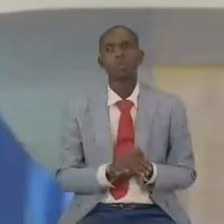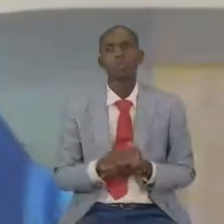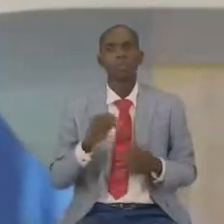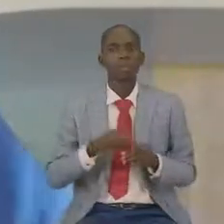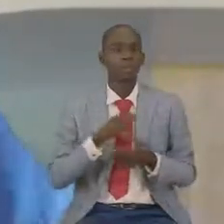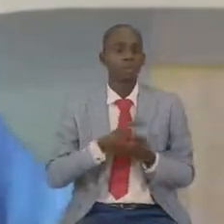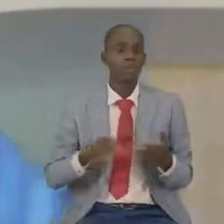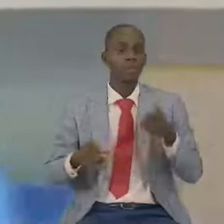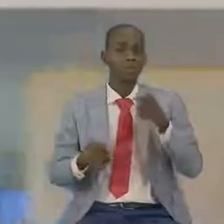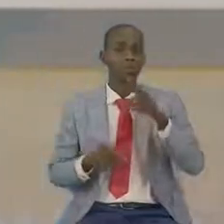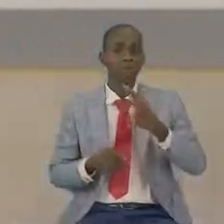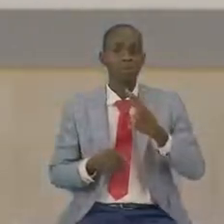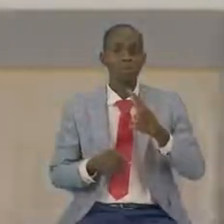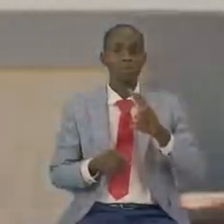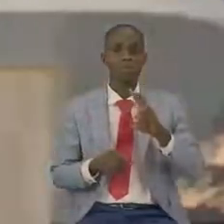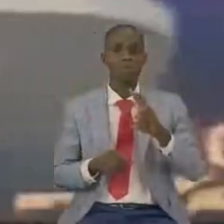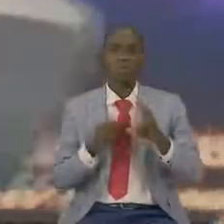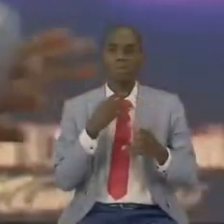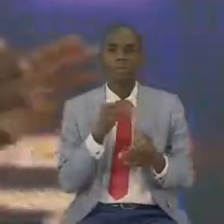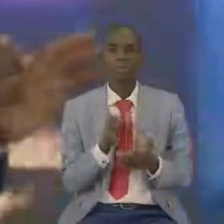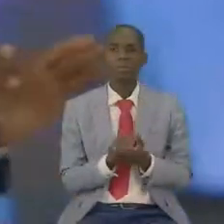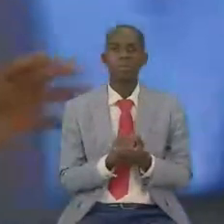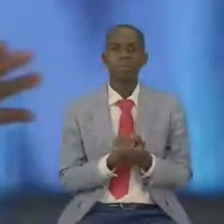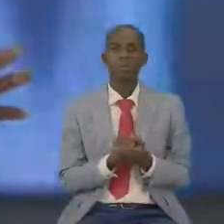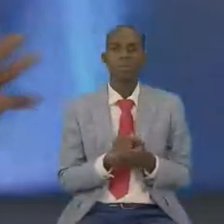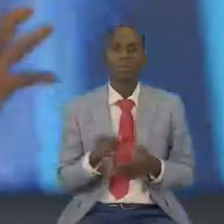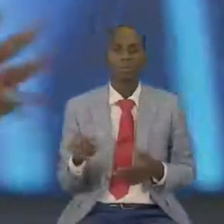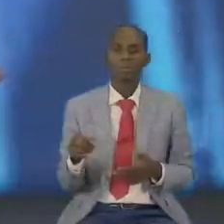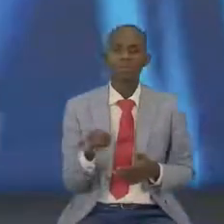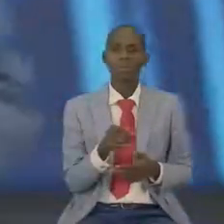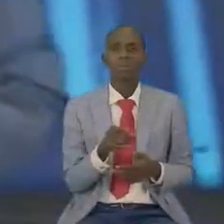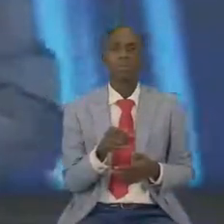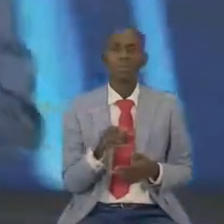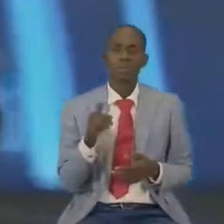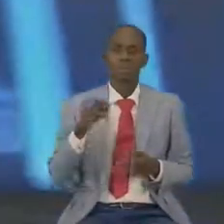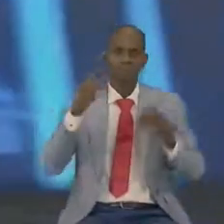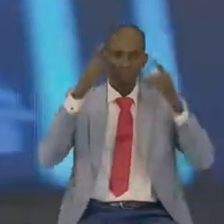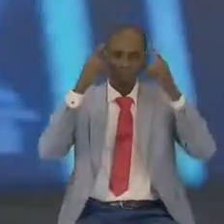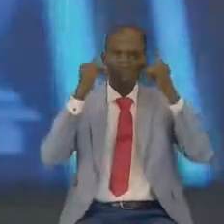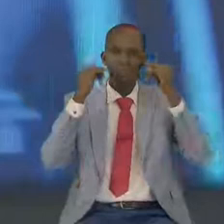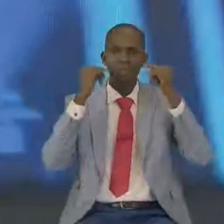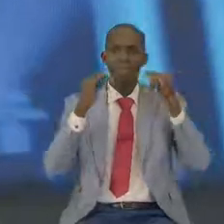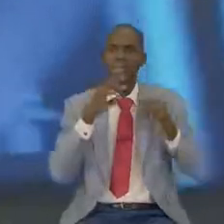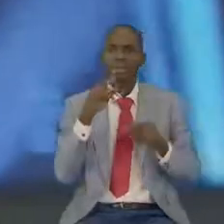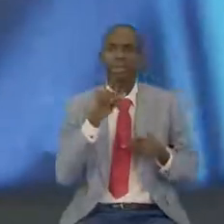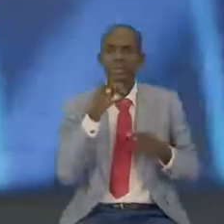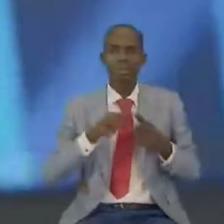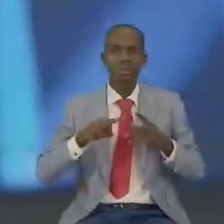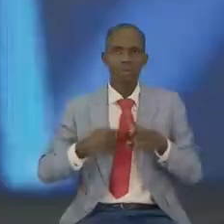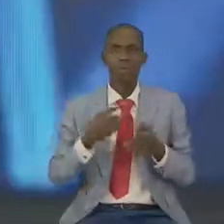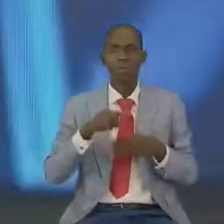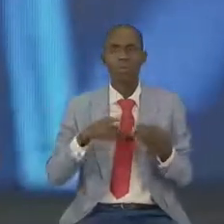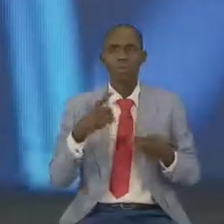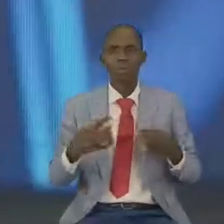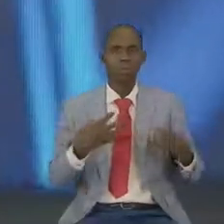Verset 26, il dit, si tu écoutes, Moïse, je ne sais pas pourquoi est-ce que tu